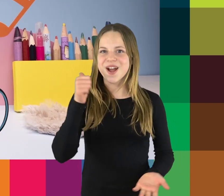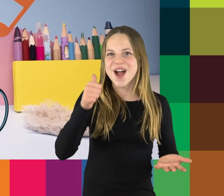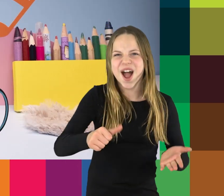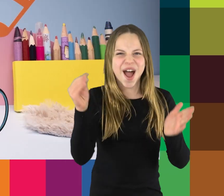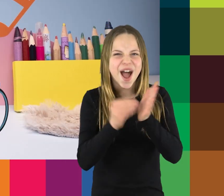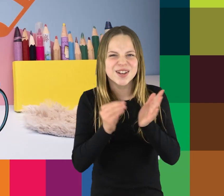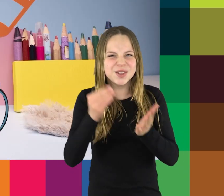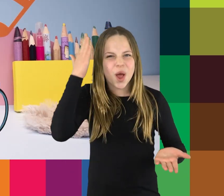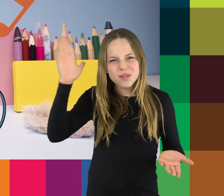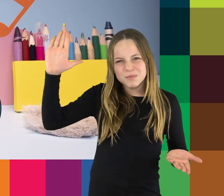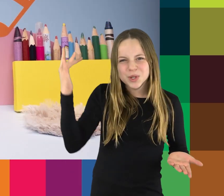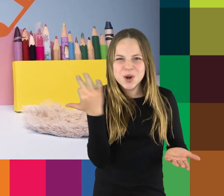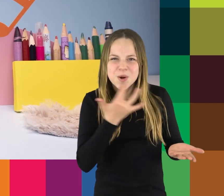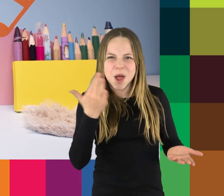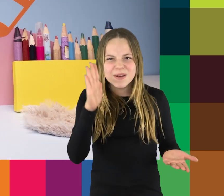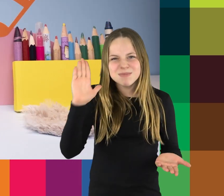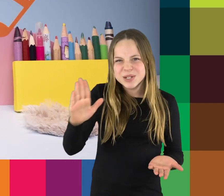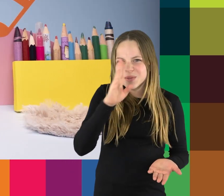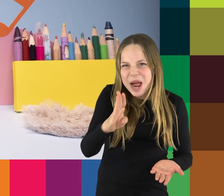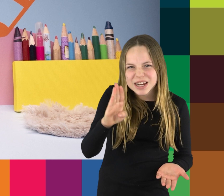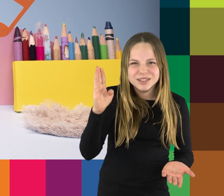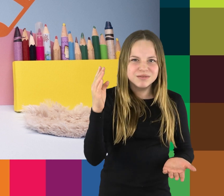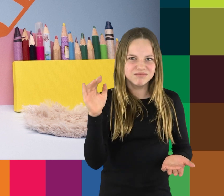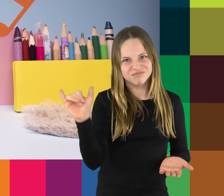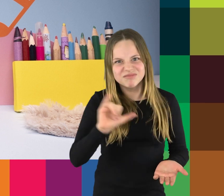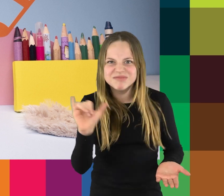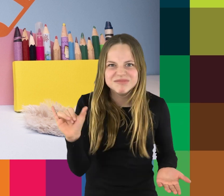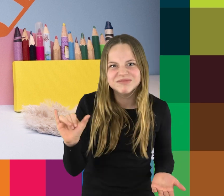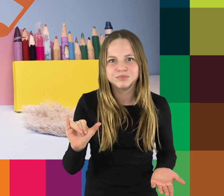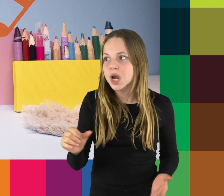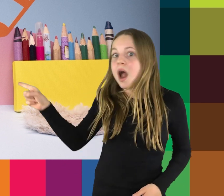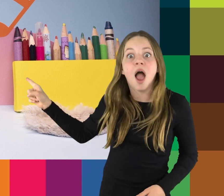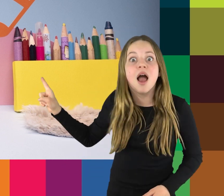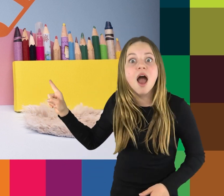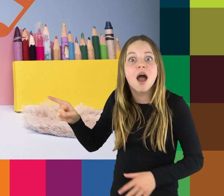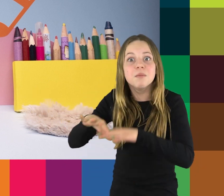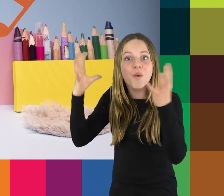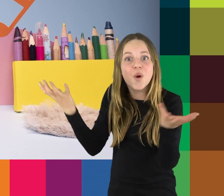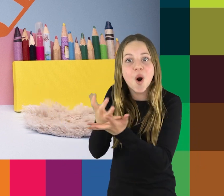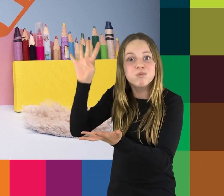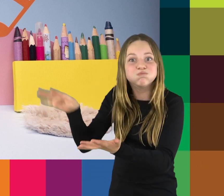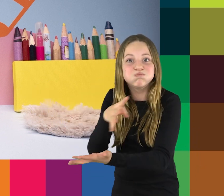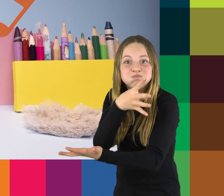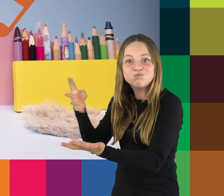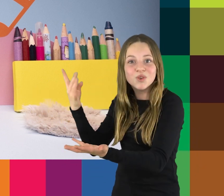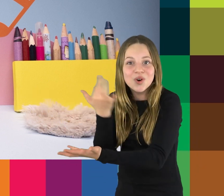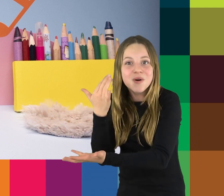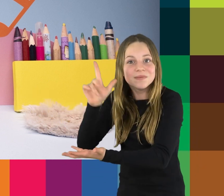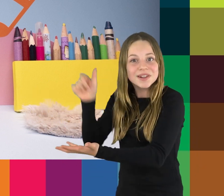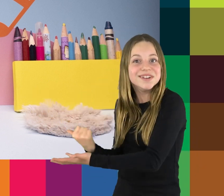droits. Génial! Et si on découvrait d'autres couleurs qui expliquent les droits des enfants? J'ai trouvé les couleurs